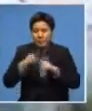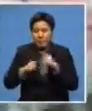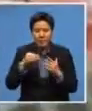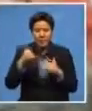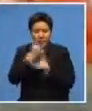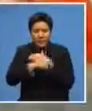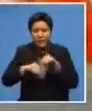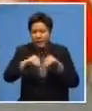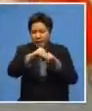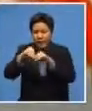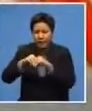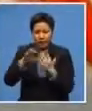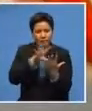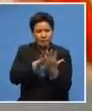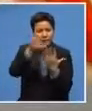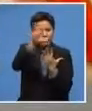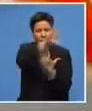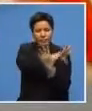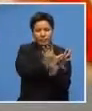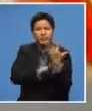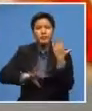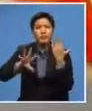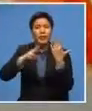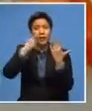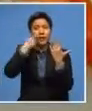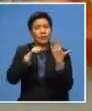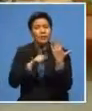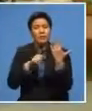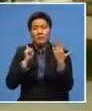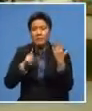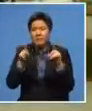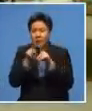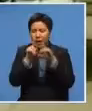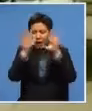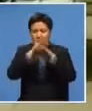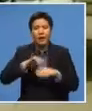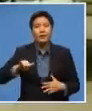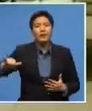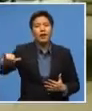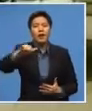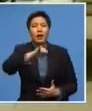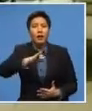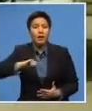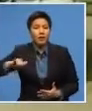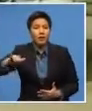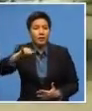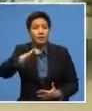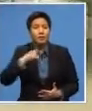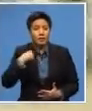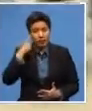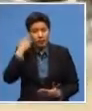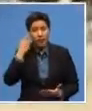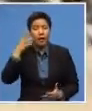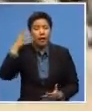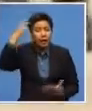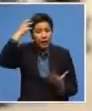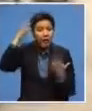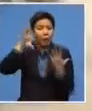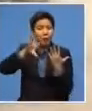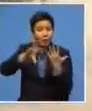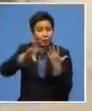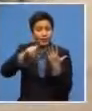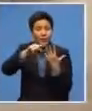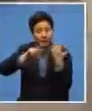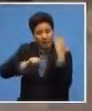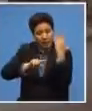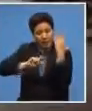อย่างดียิ่งนะครับประเทศรอบบ้านเราเนี่ยมีเป็นญาติพี่น้องกันทั้งสิ้นน่ะนะไม่ว่าจะด้านประเทศลาวด้านลาวด้านกั